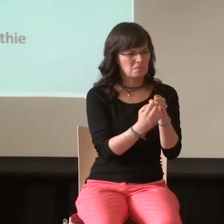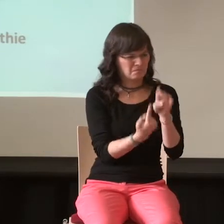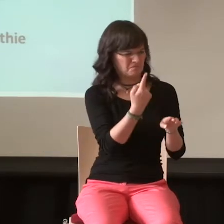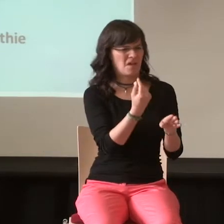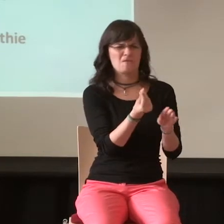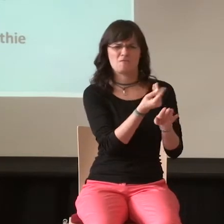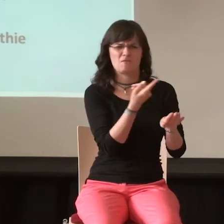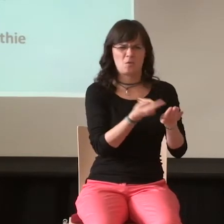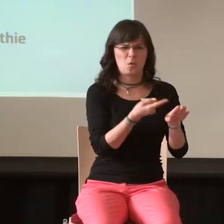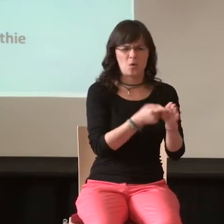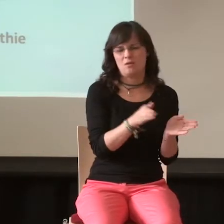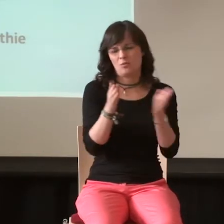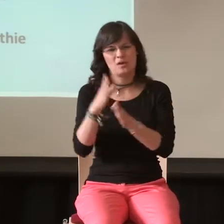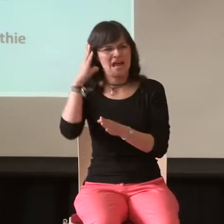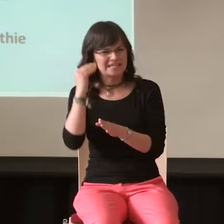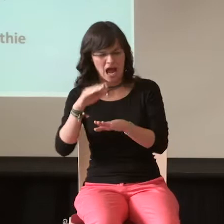Füßen, Händen, Beinen